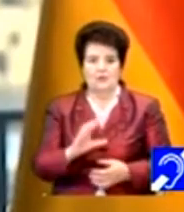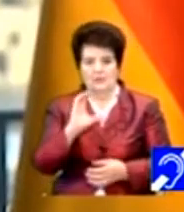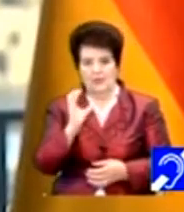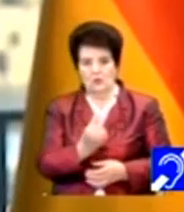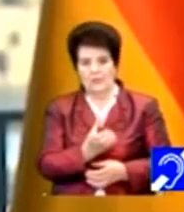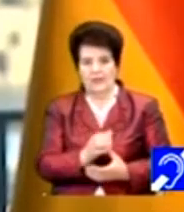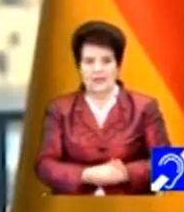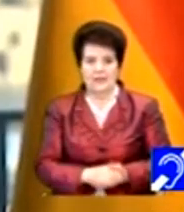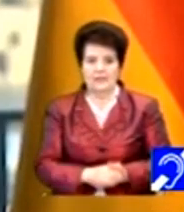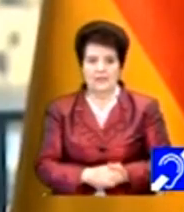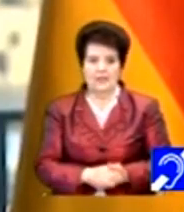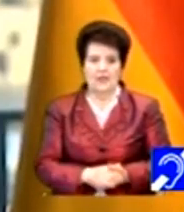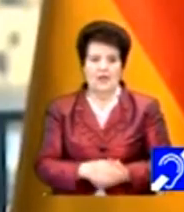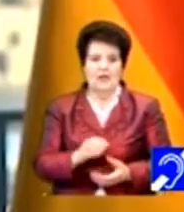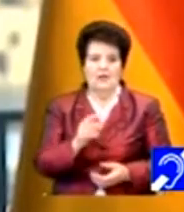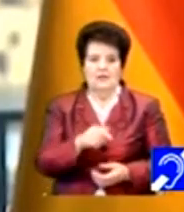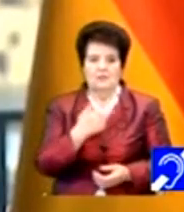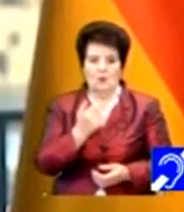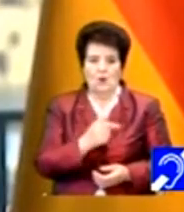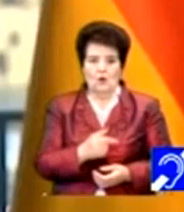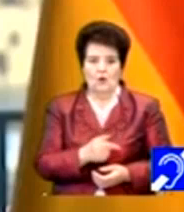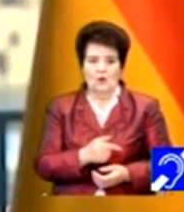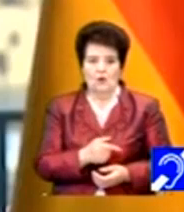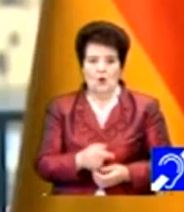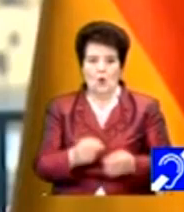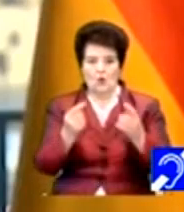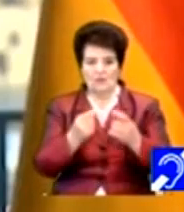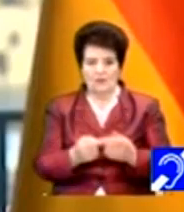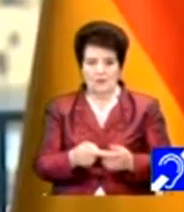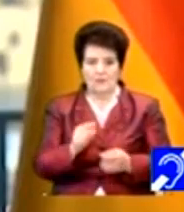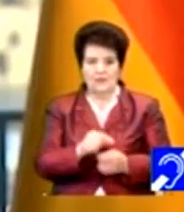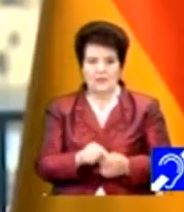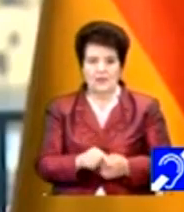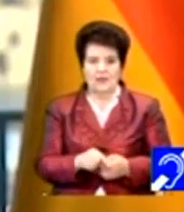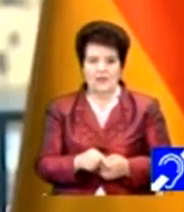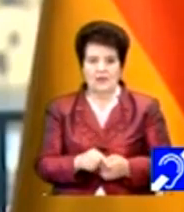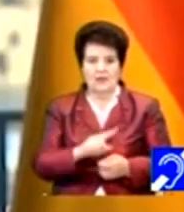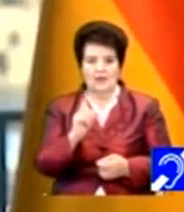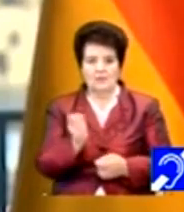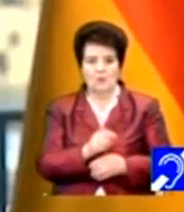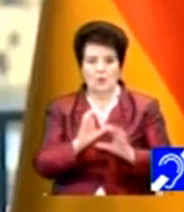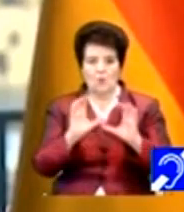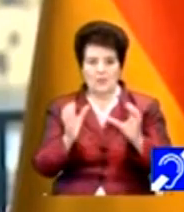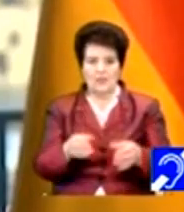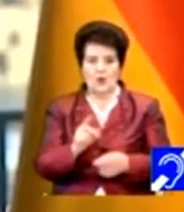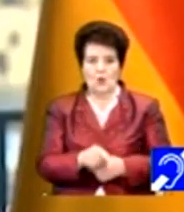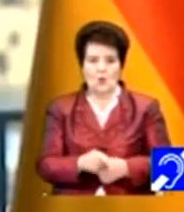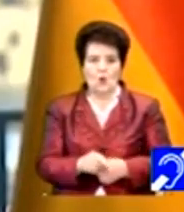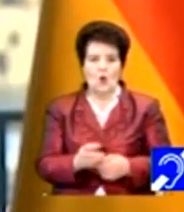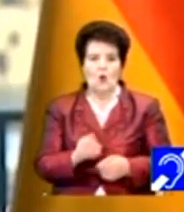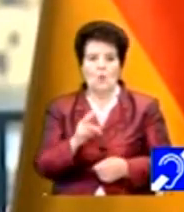ernst. Seit der deutschen Einheit, nein, seit dem Zweiten Weltkrieg gab es keine Herausforderung an unser Land